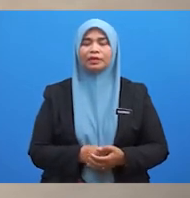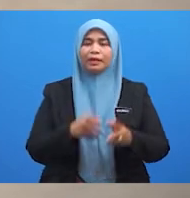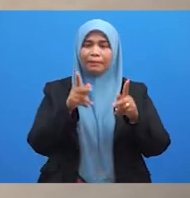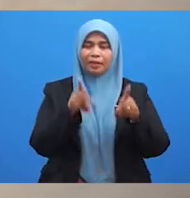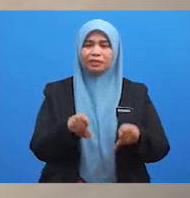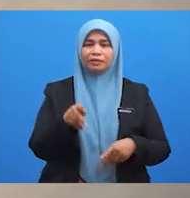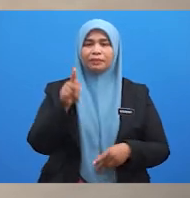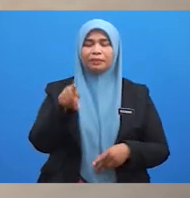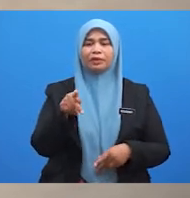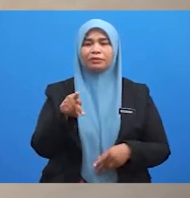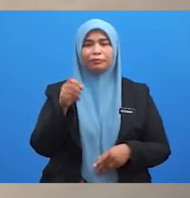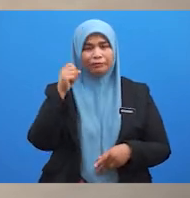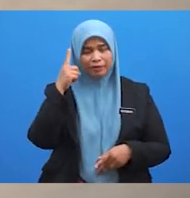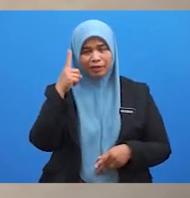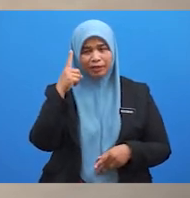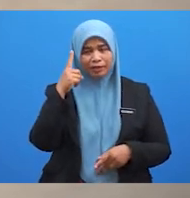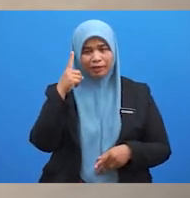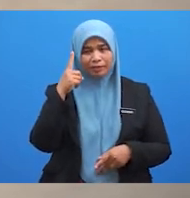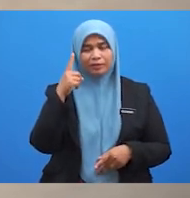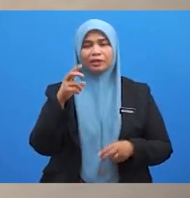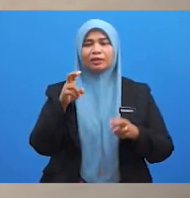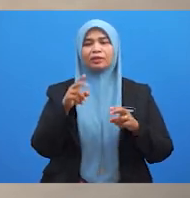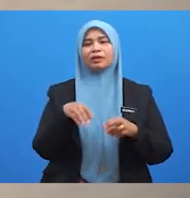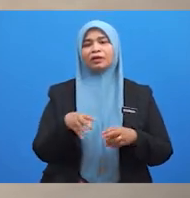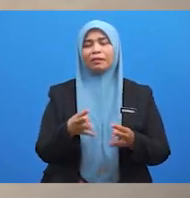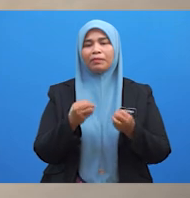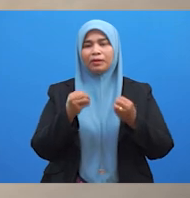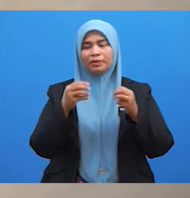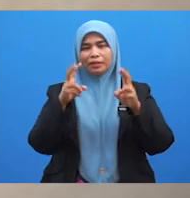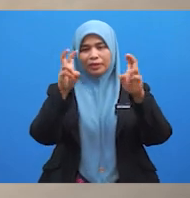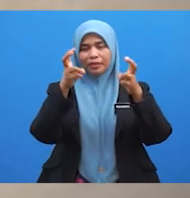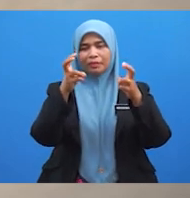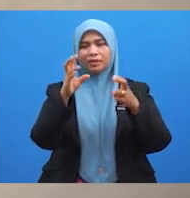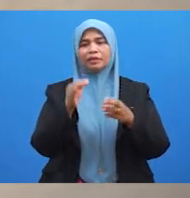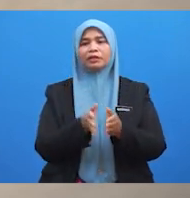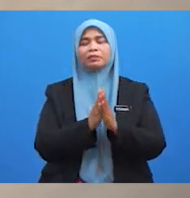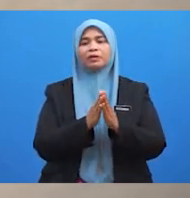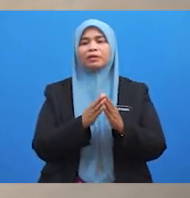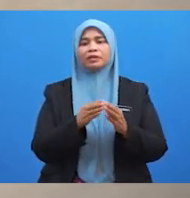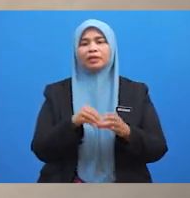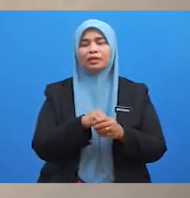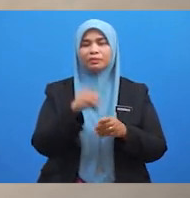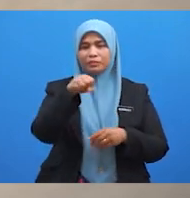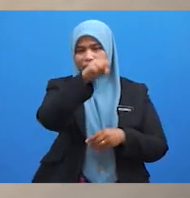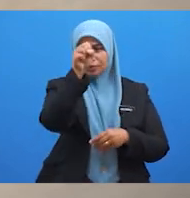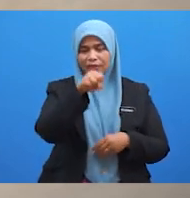pelajar perlu memahami kehendak tema yang diminta di dalam kehendak